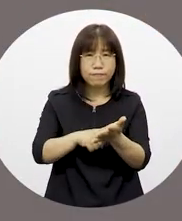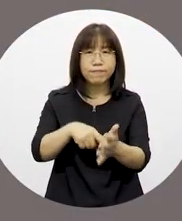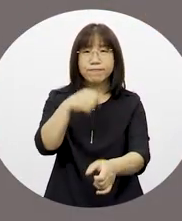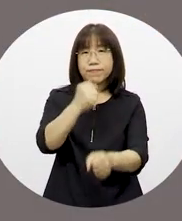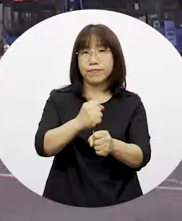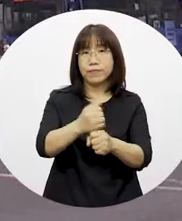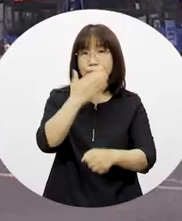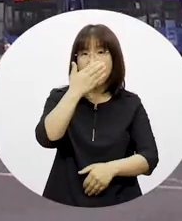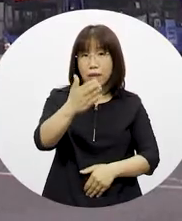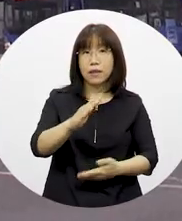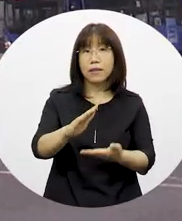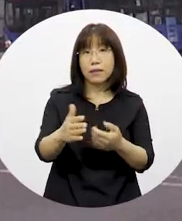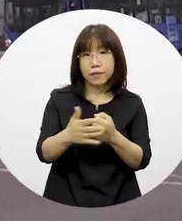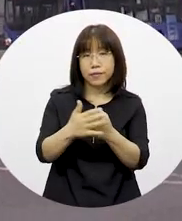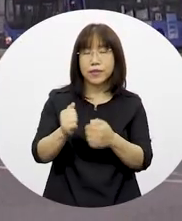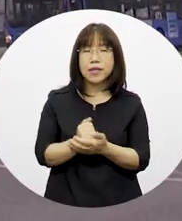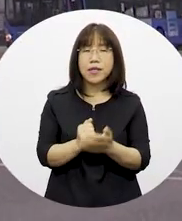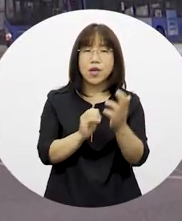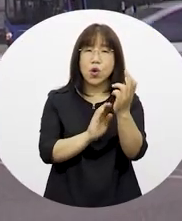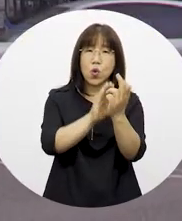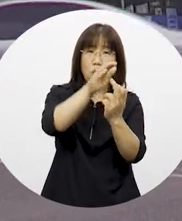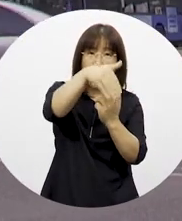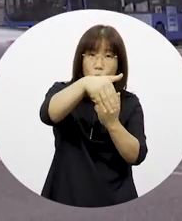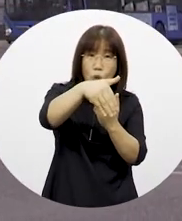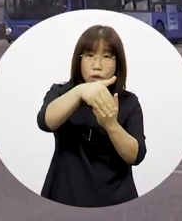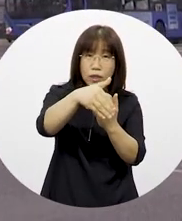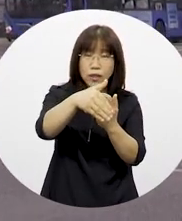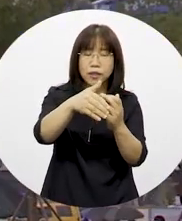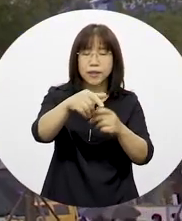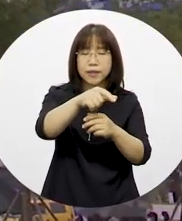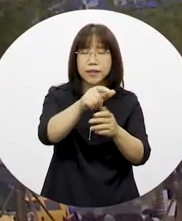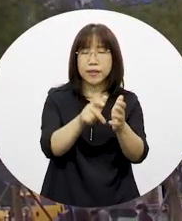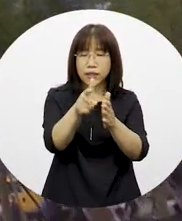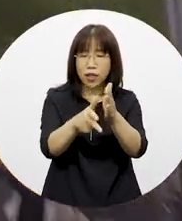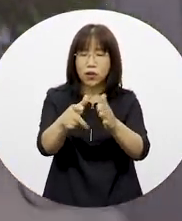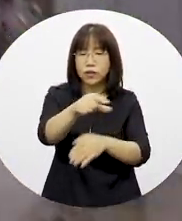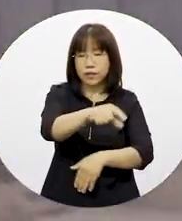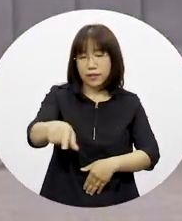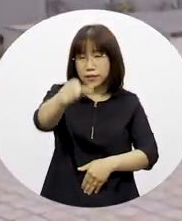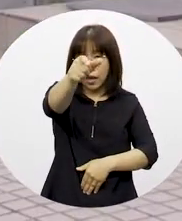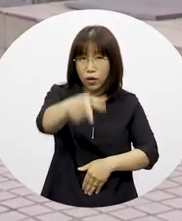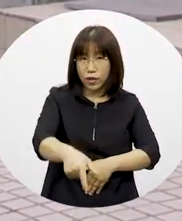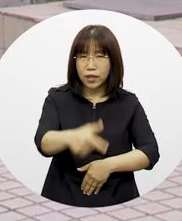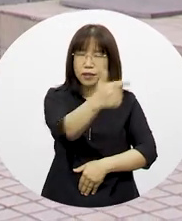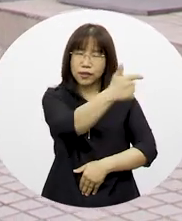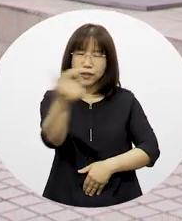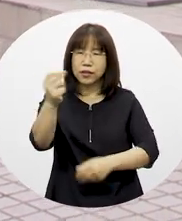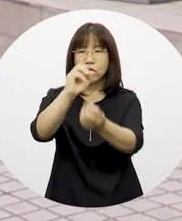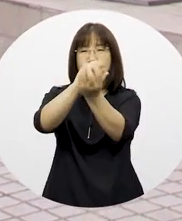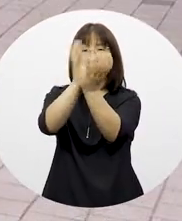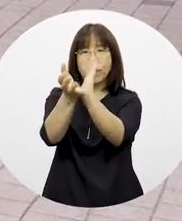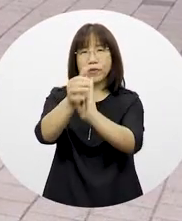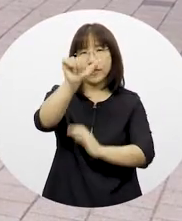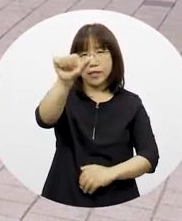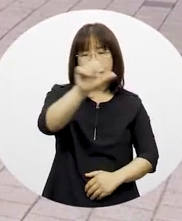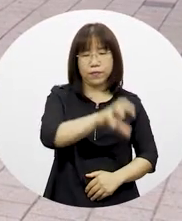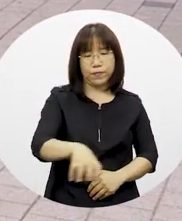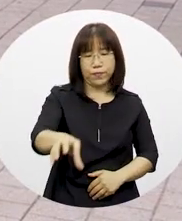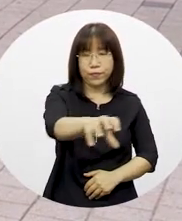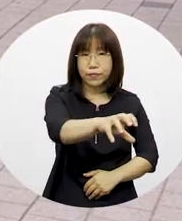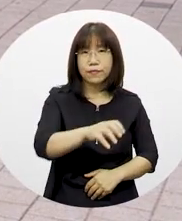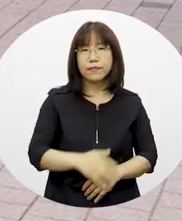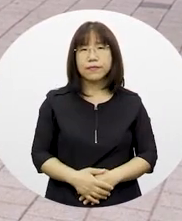있습니다. 강서구는 유동인구가 많은 화곡역 사거리를 대상지로 선정하고 대형 화분 5개를